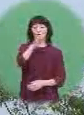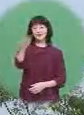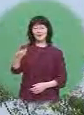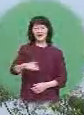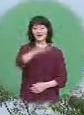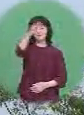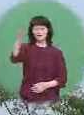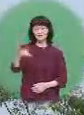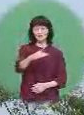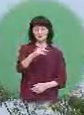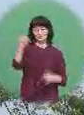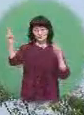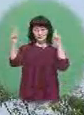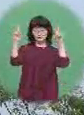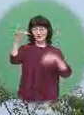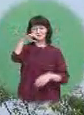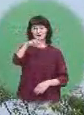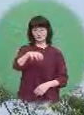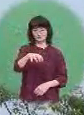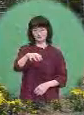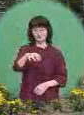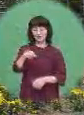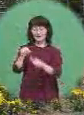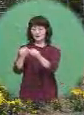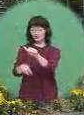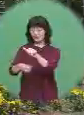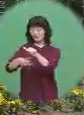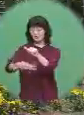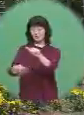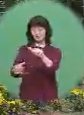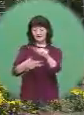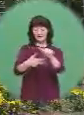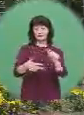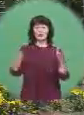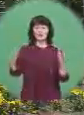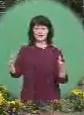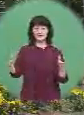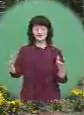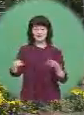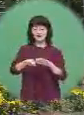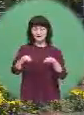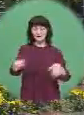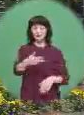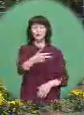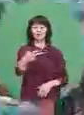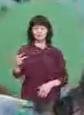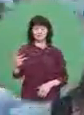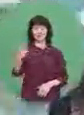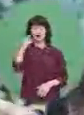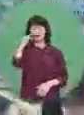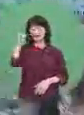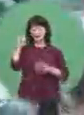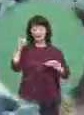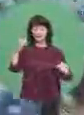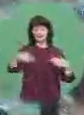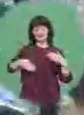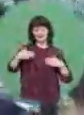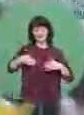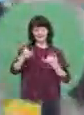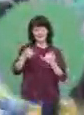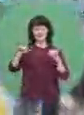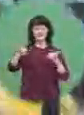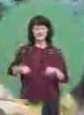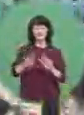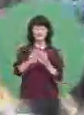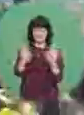郡山カルチャーパークの遊園地ドリームランドでは3日から今日までキッズウィークとして親子で楽しめるイベントが